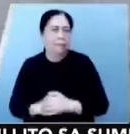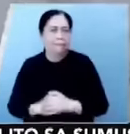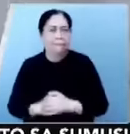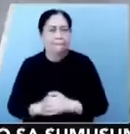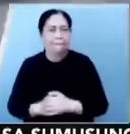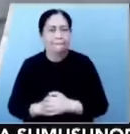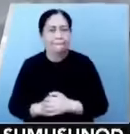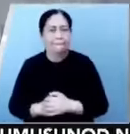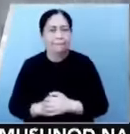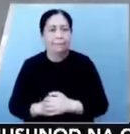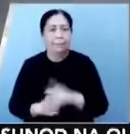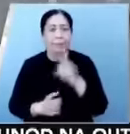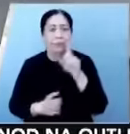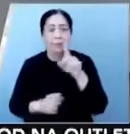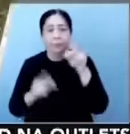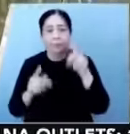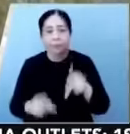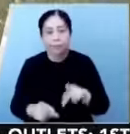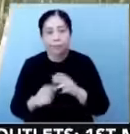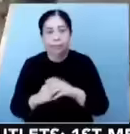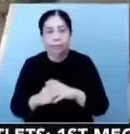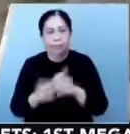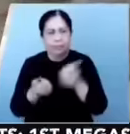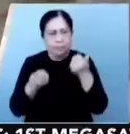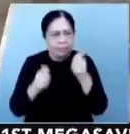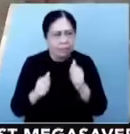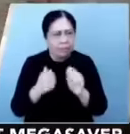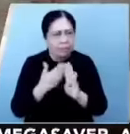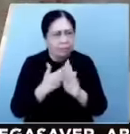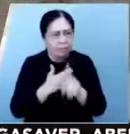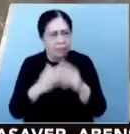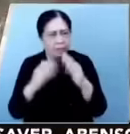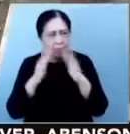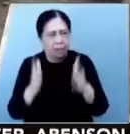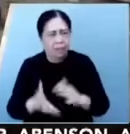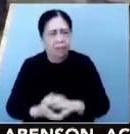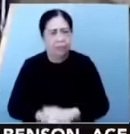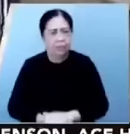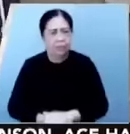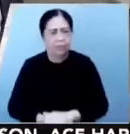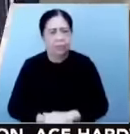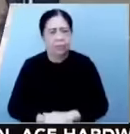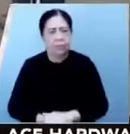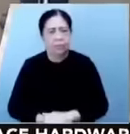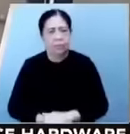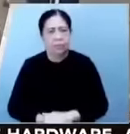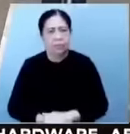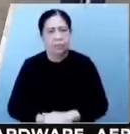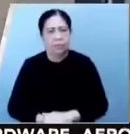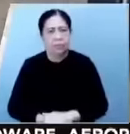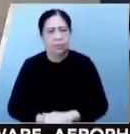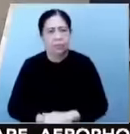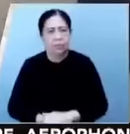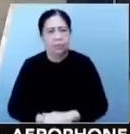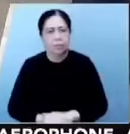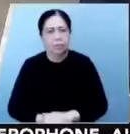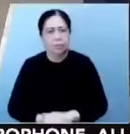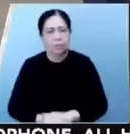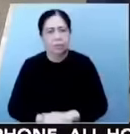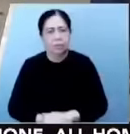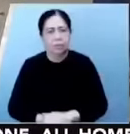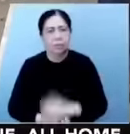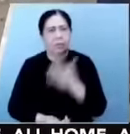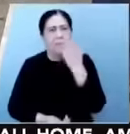Ang isang residente, nangahas pa ang bumalik. Pinagis ito kanina nung pasunog pa lang po. Bakit binalikan